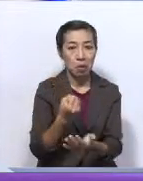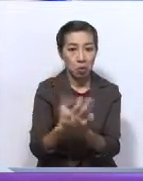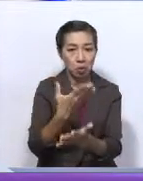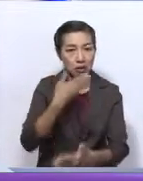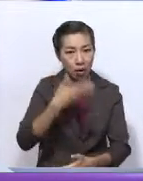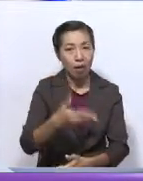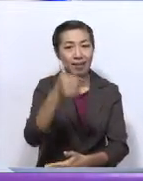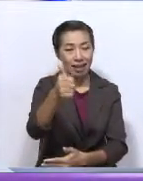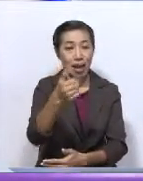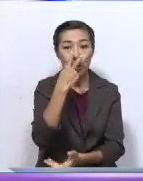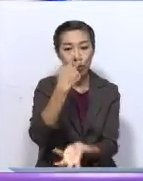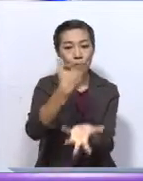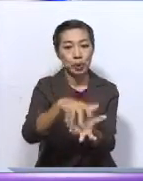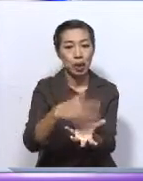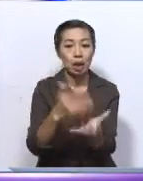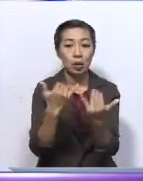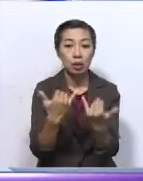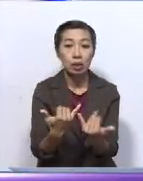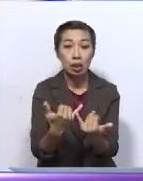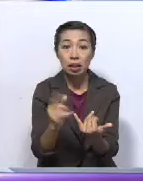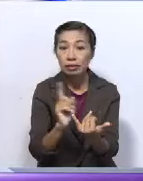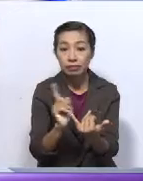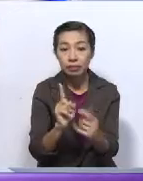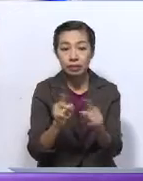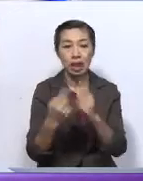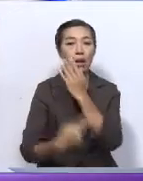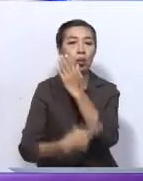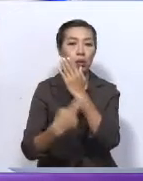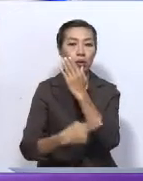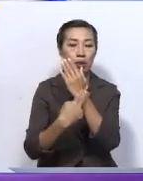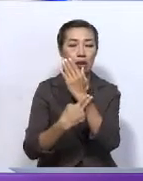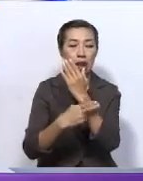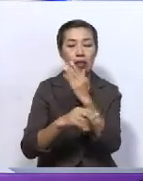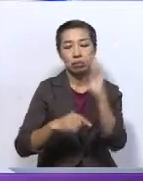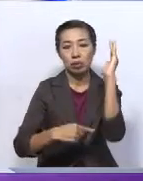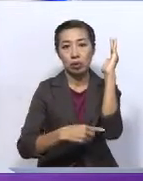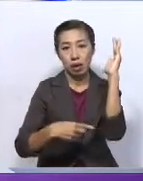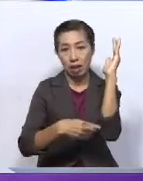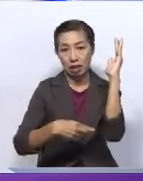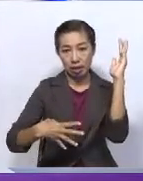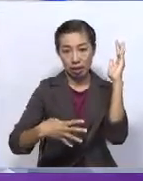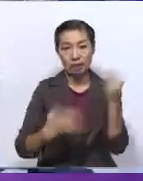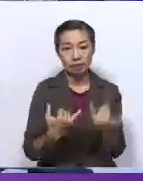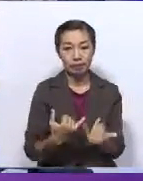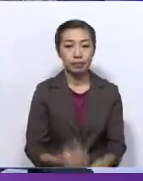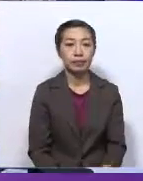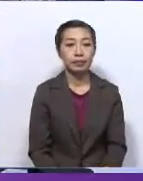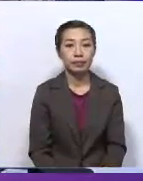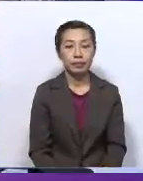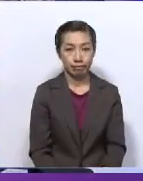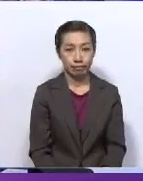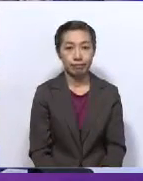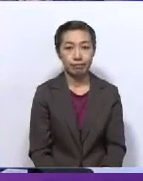นอนติดตามได้จากคุณมาศสุภานักสิงห์รายงานจากโรงแรมสยามออเรนทัลอำเภอหาดใหญ่จังหวัดสงขลาค่ะ